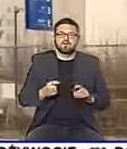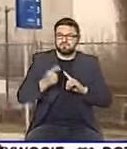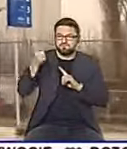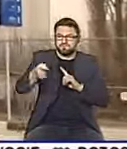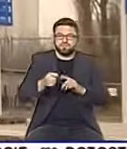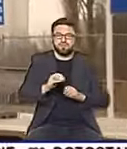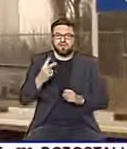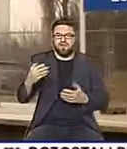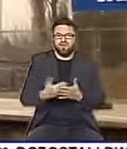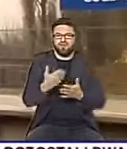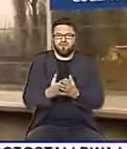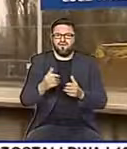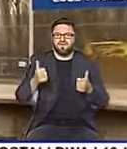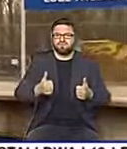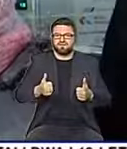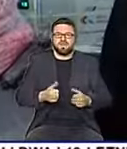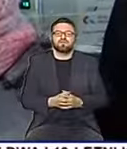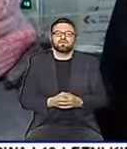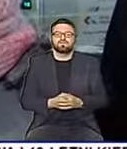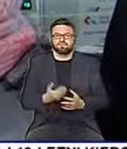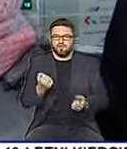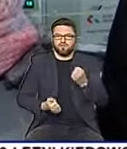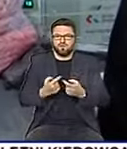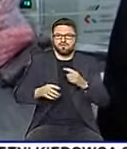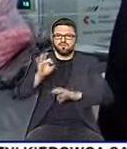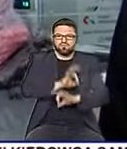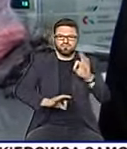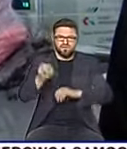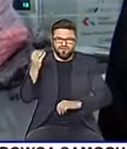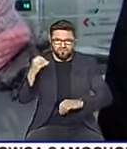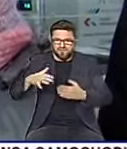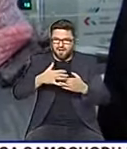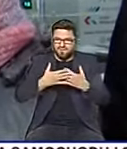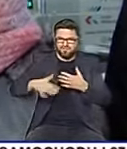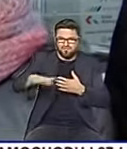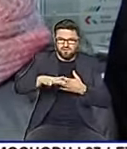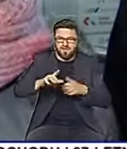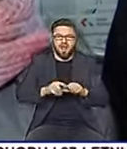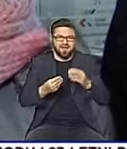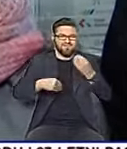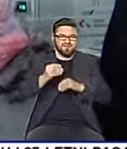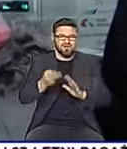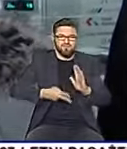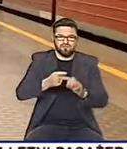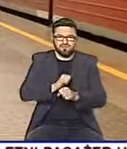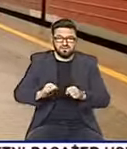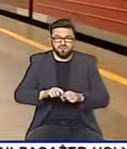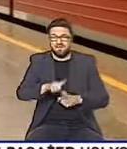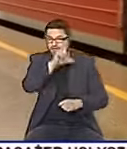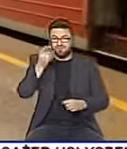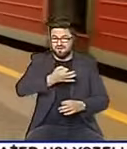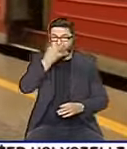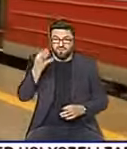korzystać już z dwóch nowoczesnych peronów. Utrudnienia są w remoncie dworca, ale skoro więcej pociągów, to chyba dla każdego pasażera lepiej.